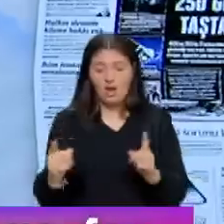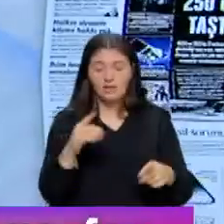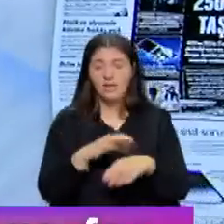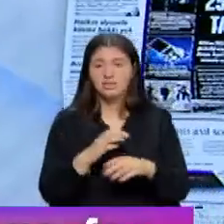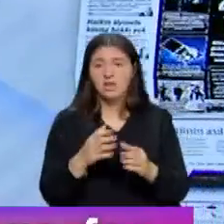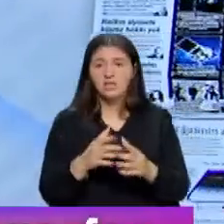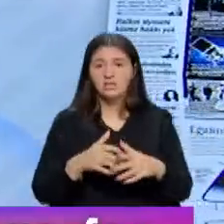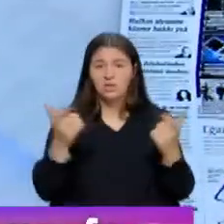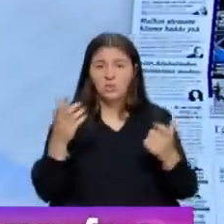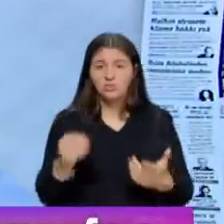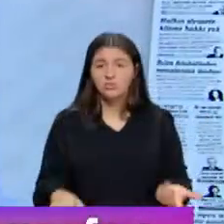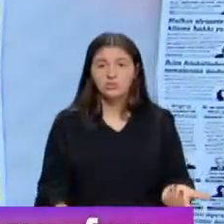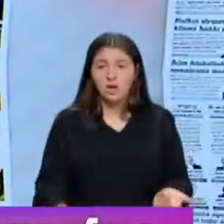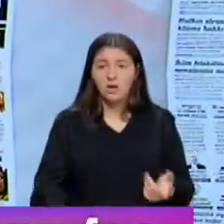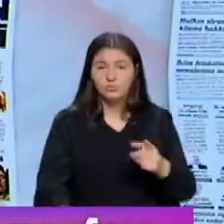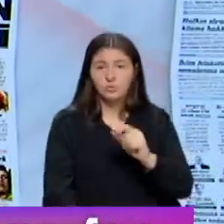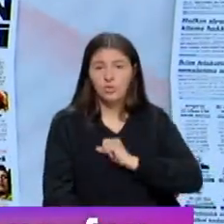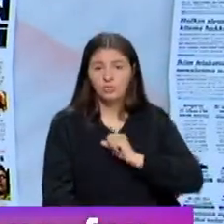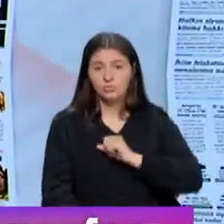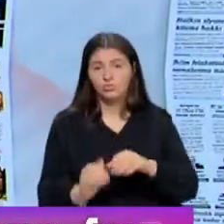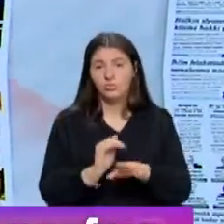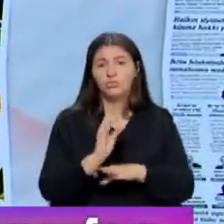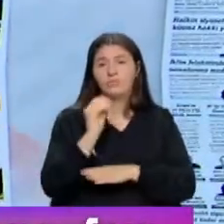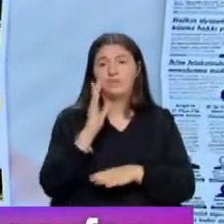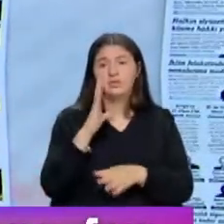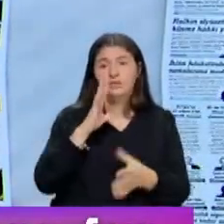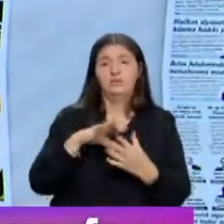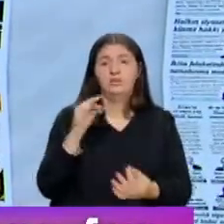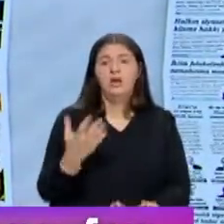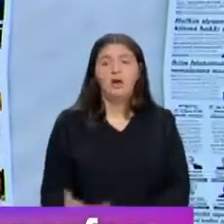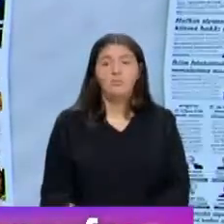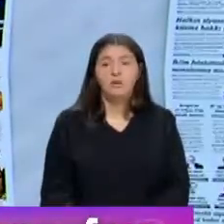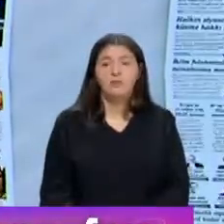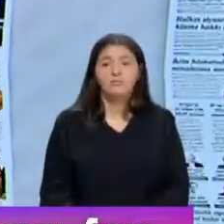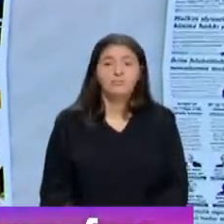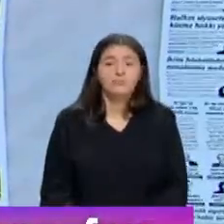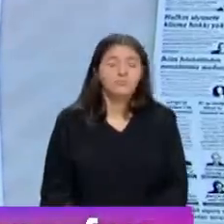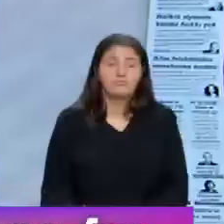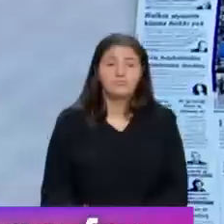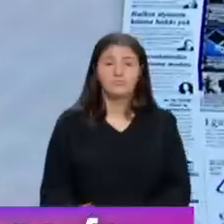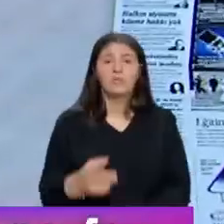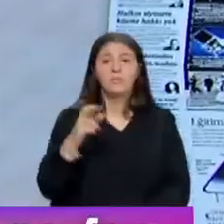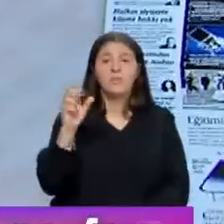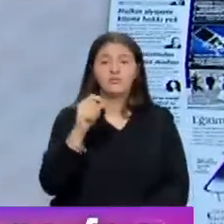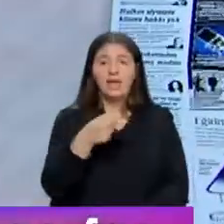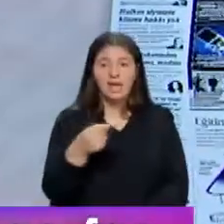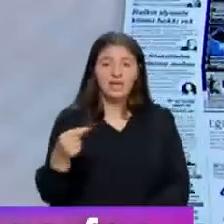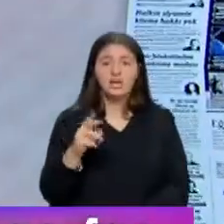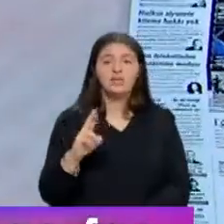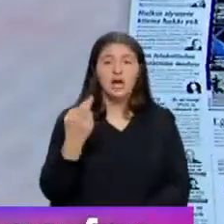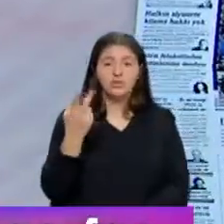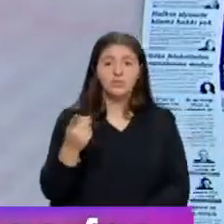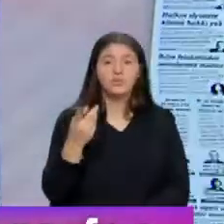hastalık ilerlerse bunun endişesini taşıyor pek çok kişi fakat bir yandan da o personel eksikliği o